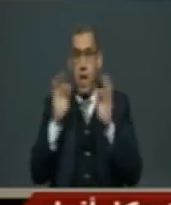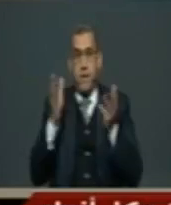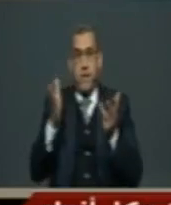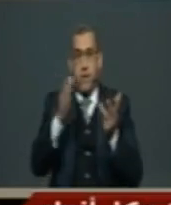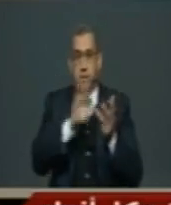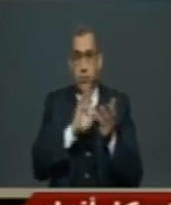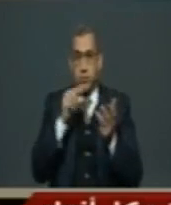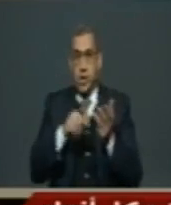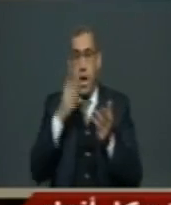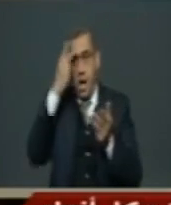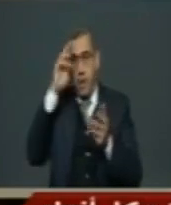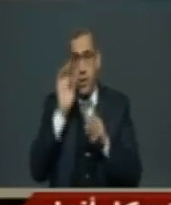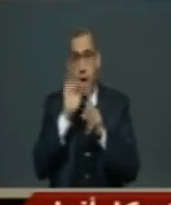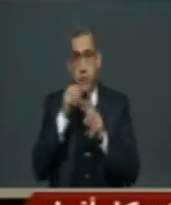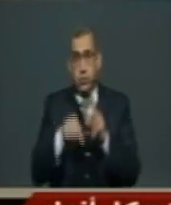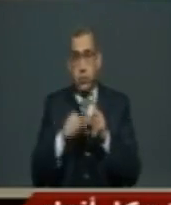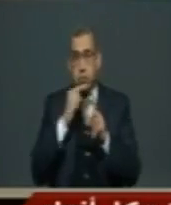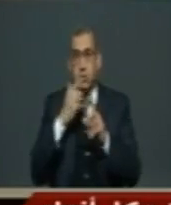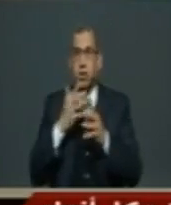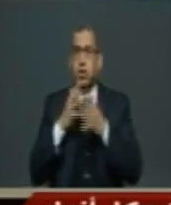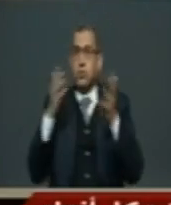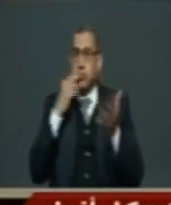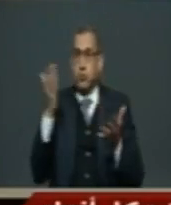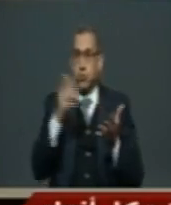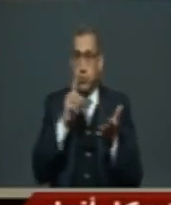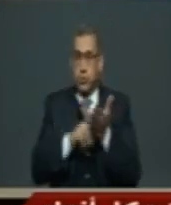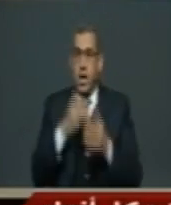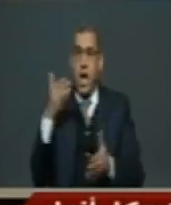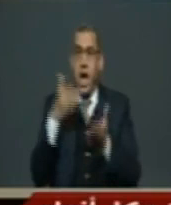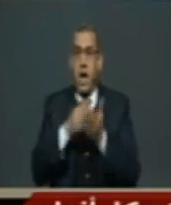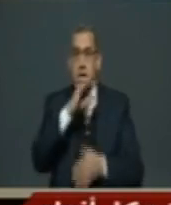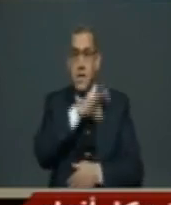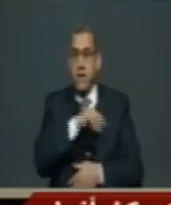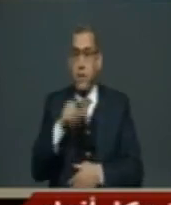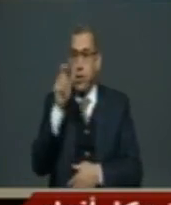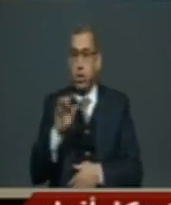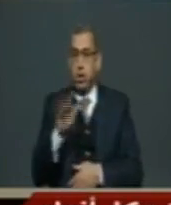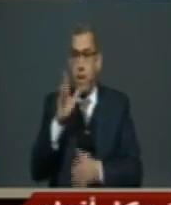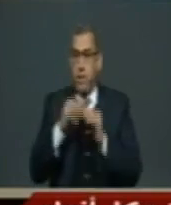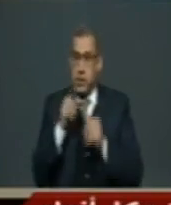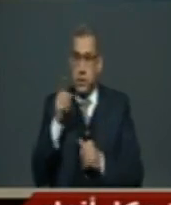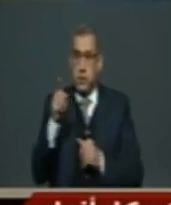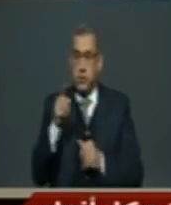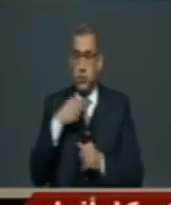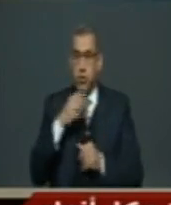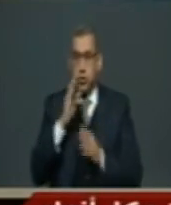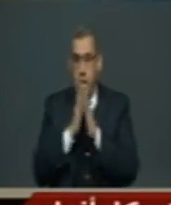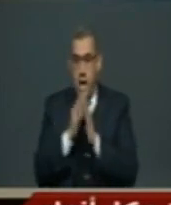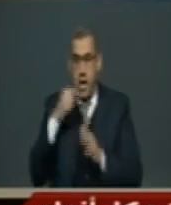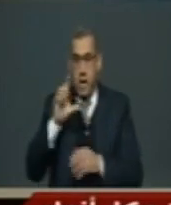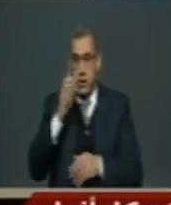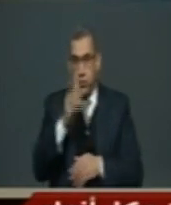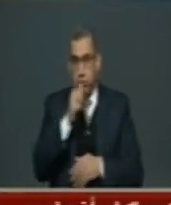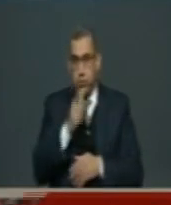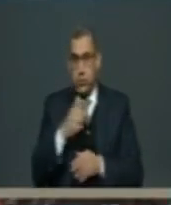فهذا الصرح العظيم بيصب في الاخر لصالح المواطن المصري. واسمح لي سيادة الرئيس